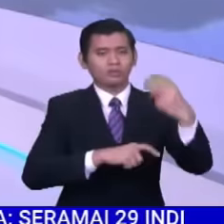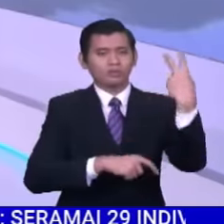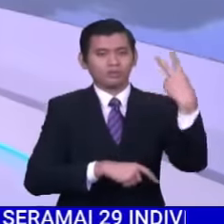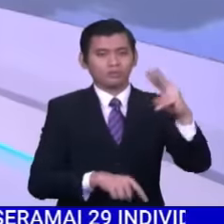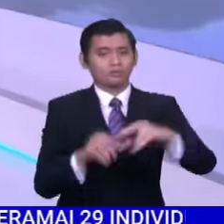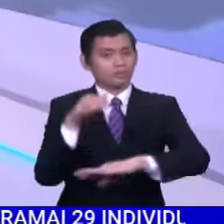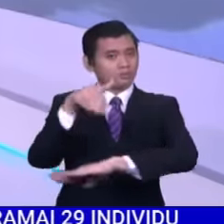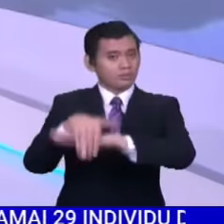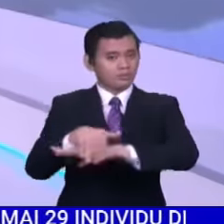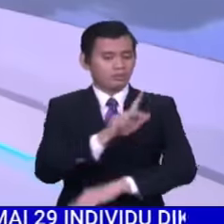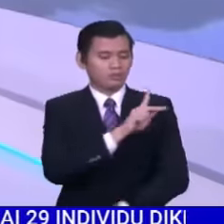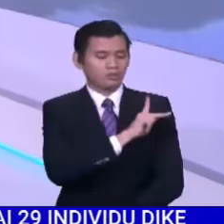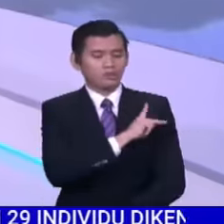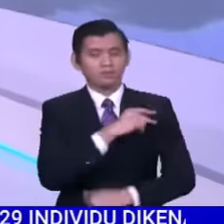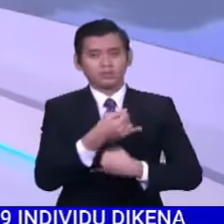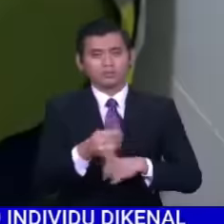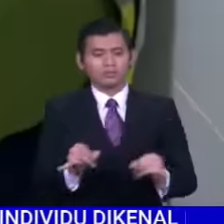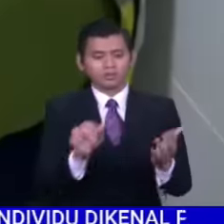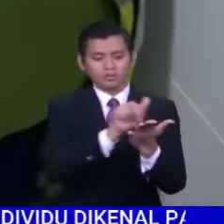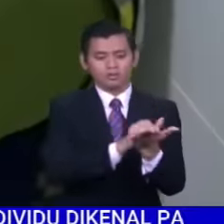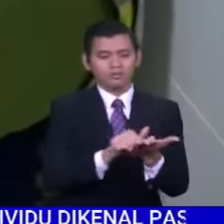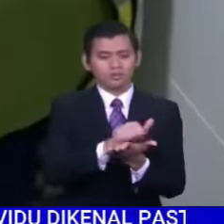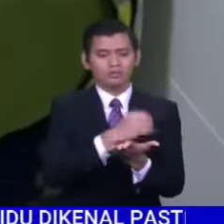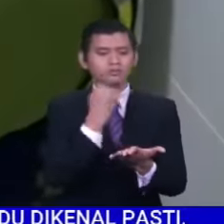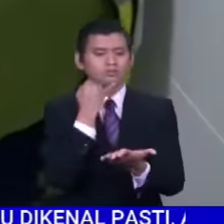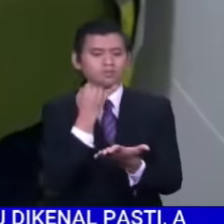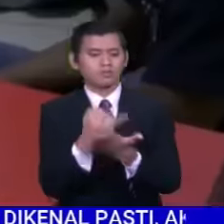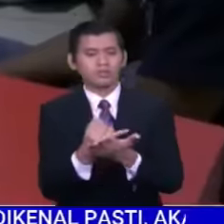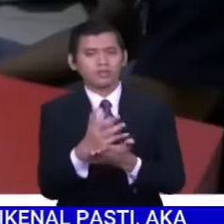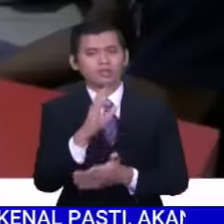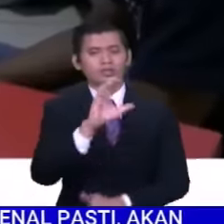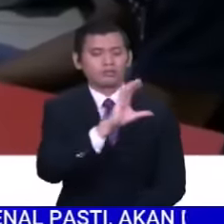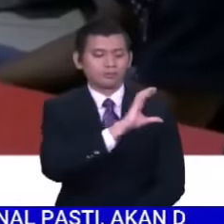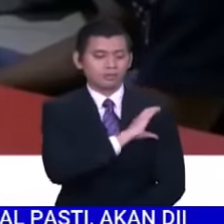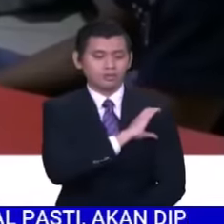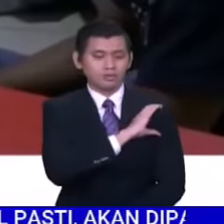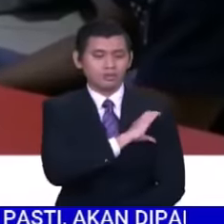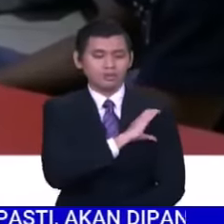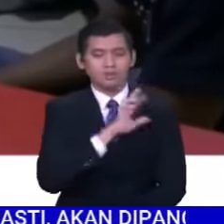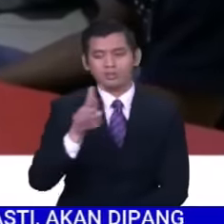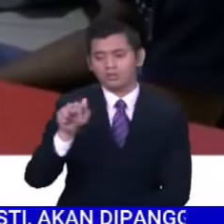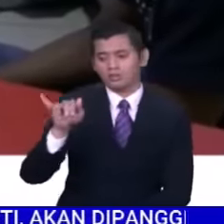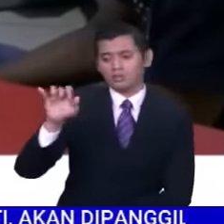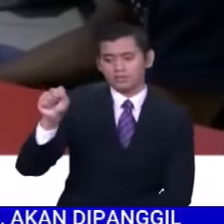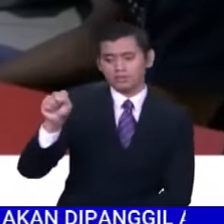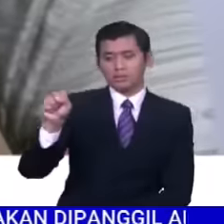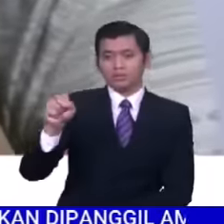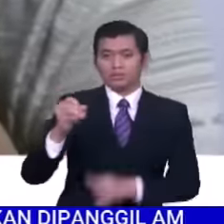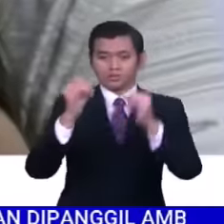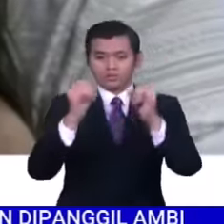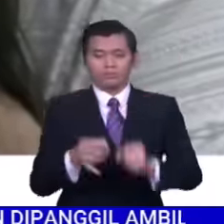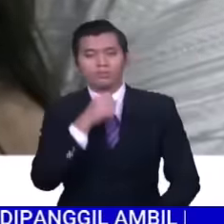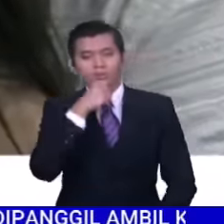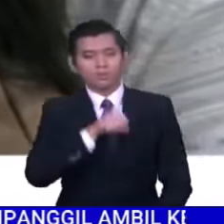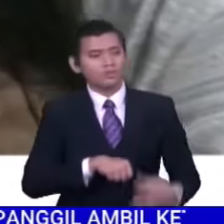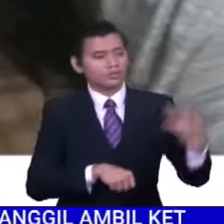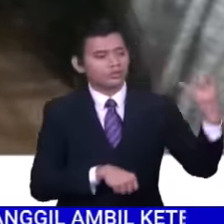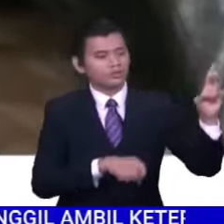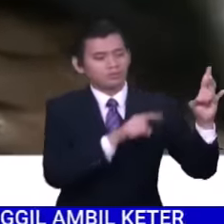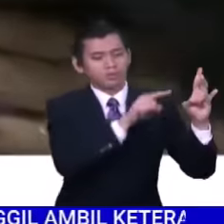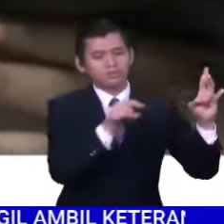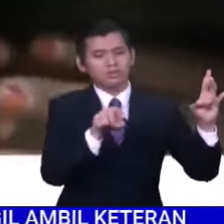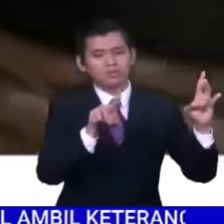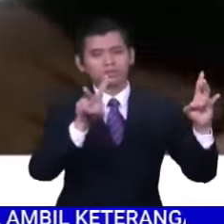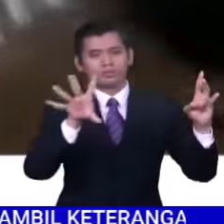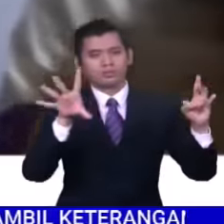malam. Ketua Jabatan Siasatan Jenayah Pulau Pinang, SSC Rahimi Rais berkata, individu berusia antara 17